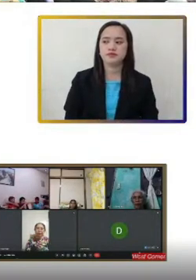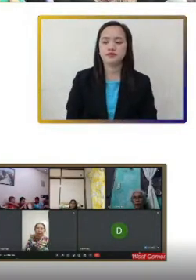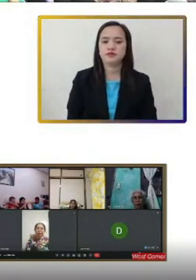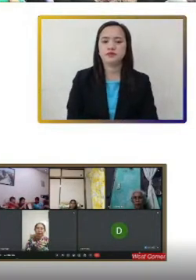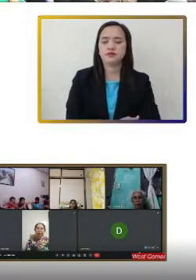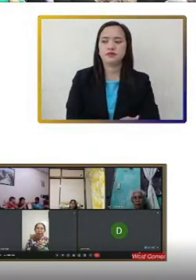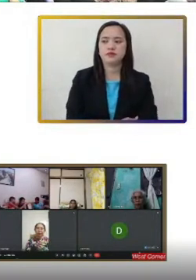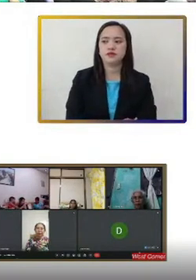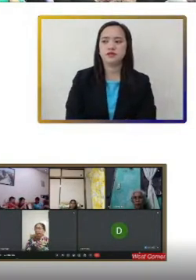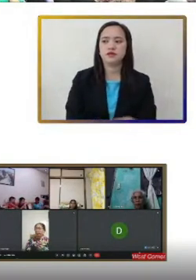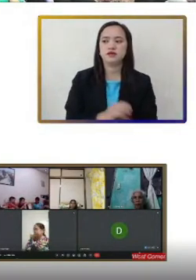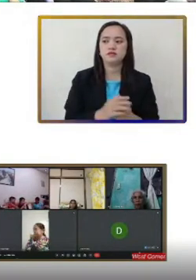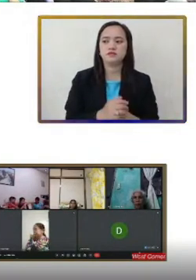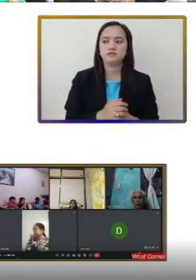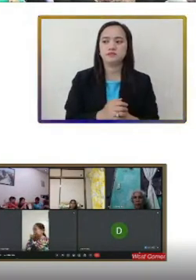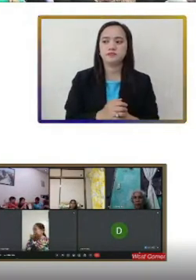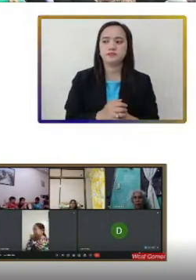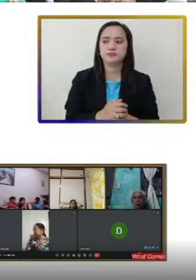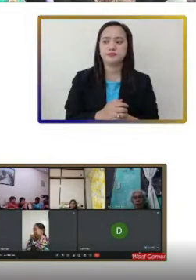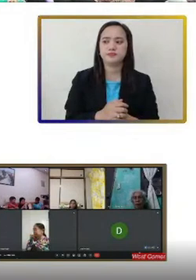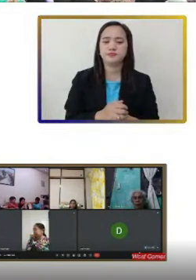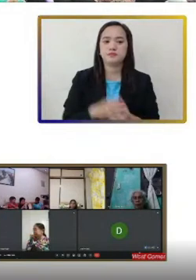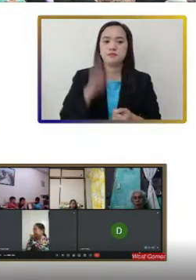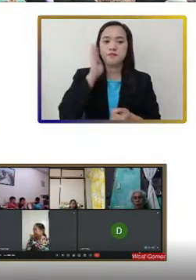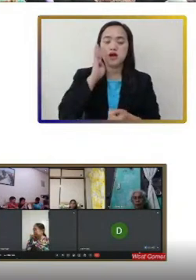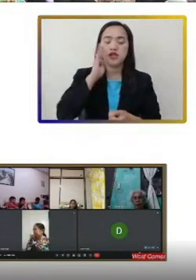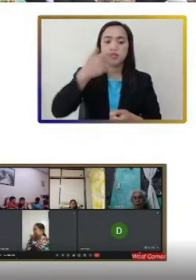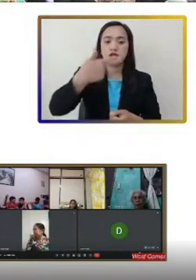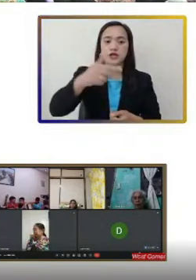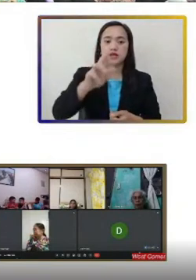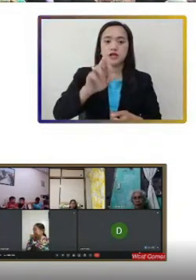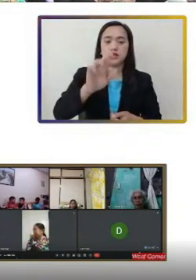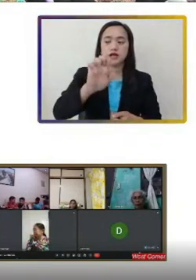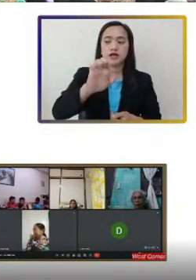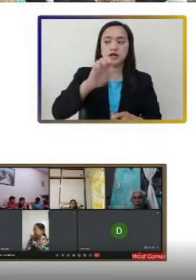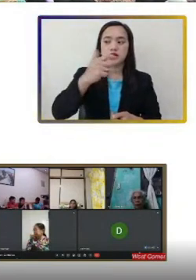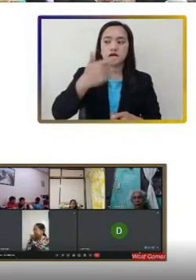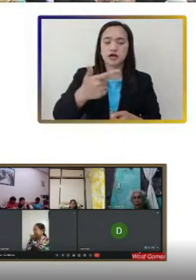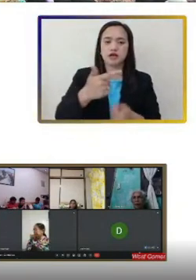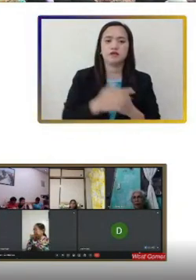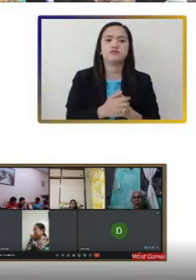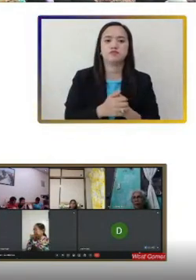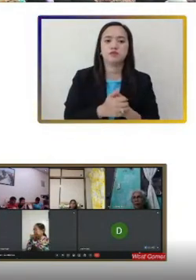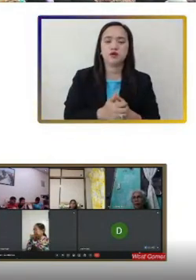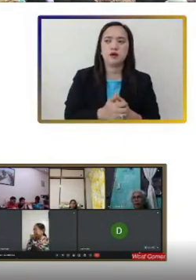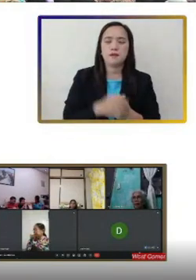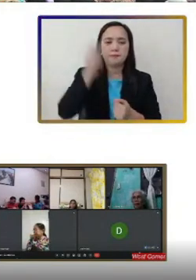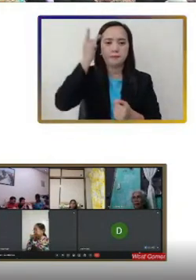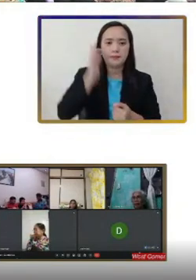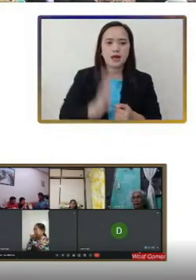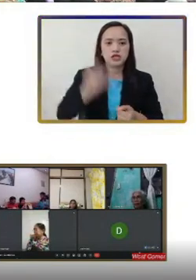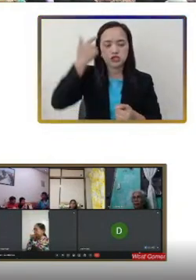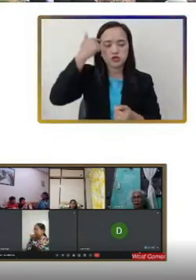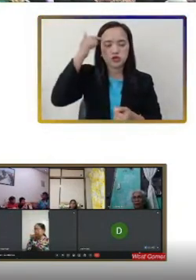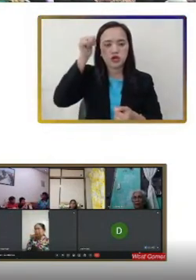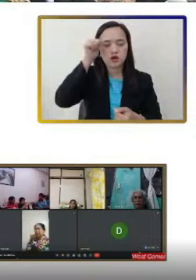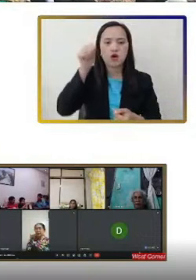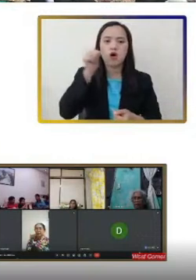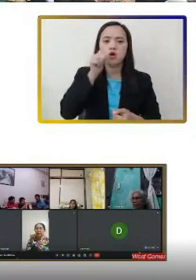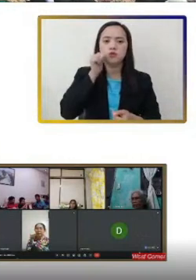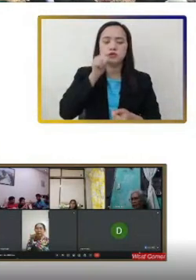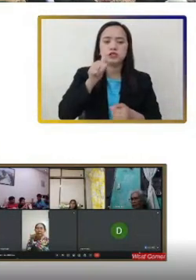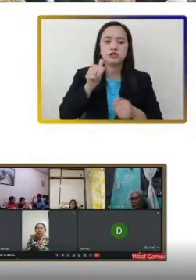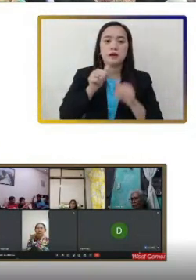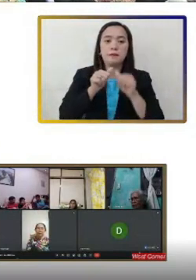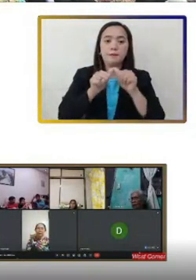pinupush sa firing range. So every time na pupunta kami, let's go to the range. Let's go to the range. Eh alam niyo naman po, pastor ako eh.